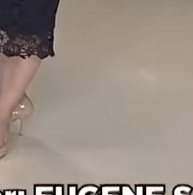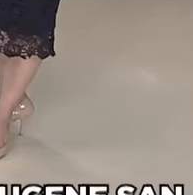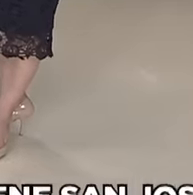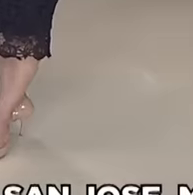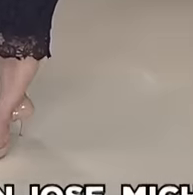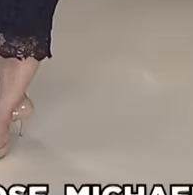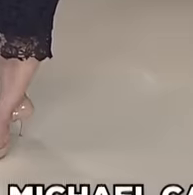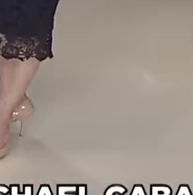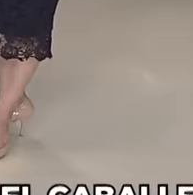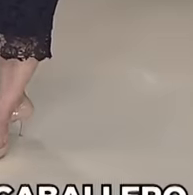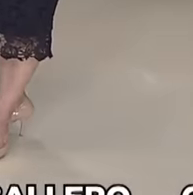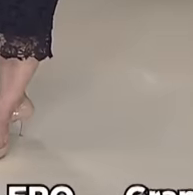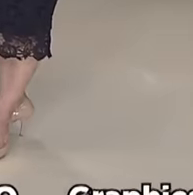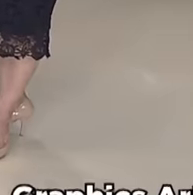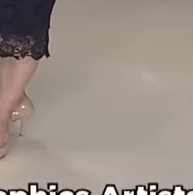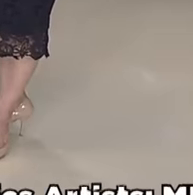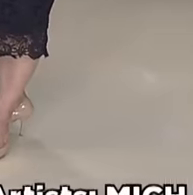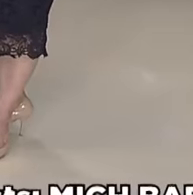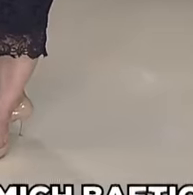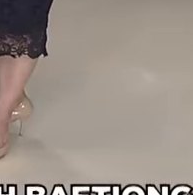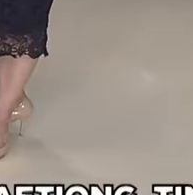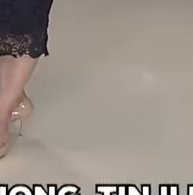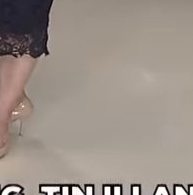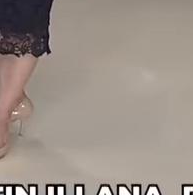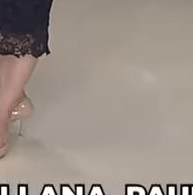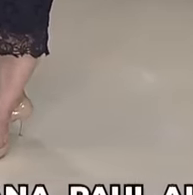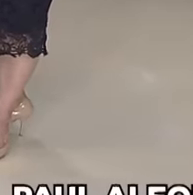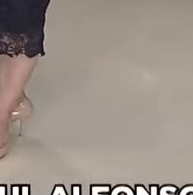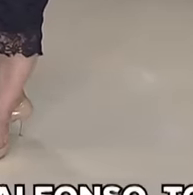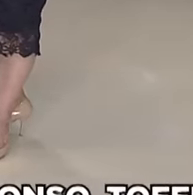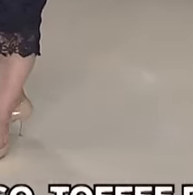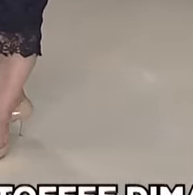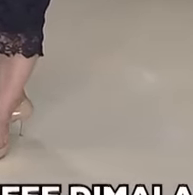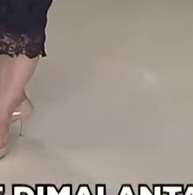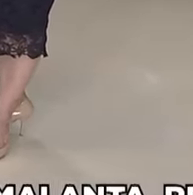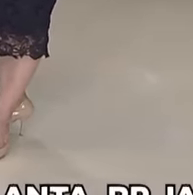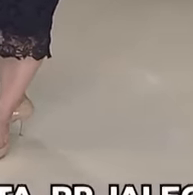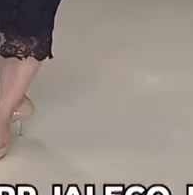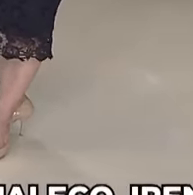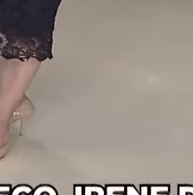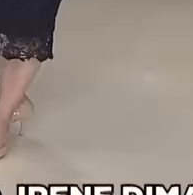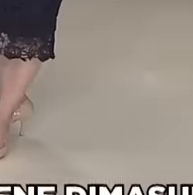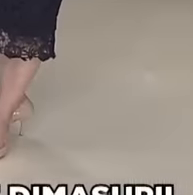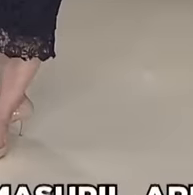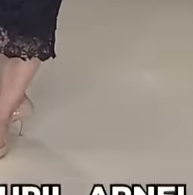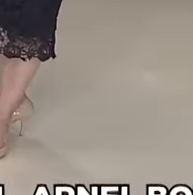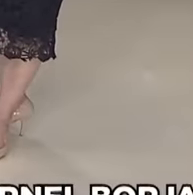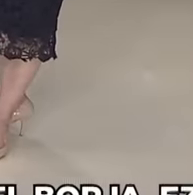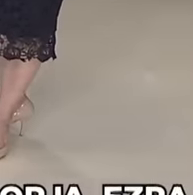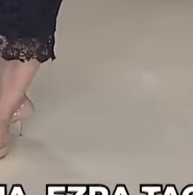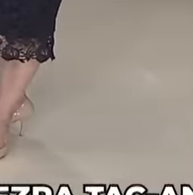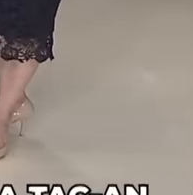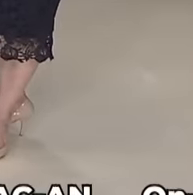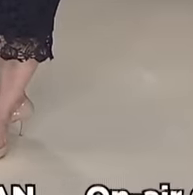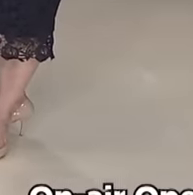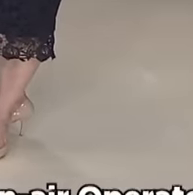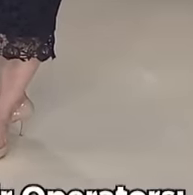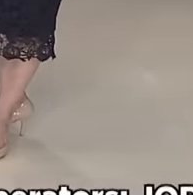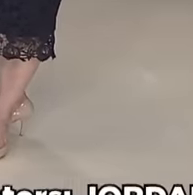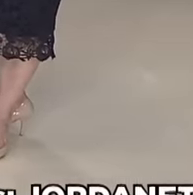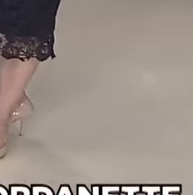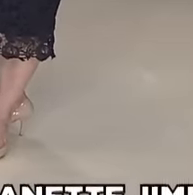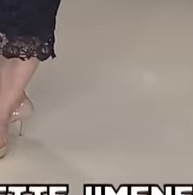may experience, hindi kung saan-saan lang. Minsan kasi accredited kung sin... Oo, DOH. Yun oo. Dapat ganun. Yes. Para ligtas ka, huwag yung